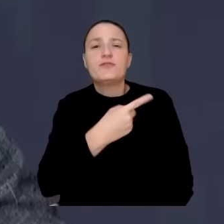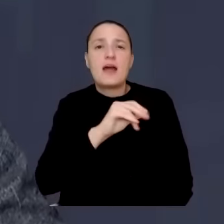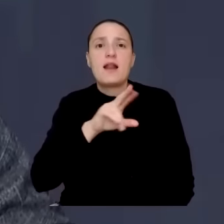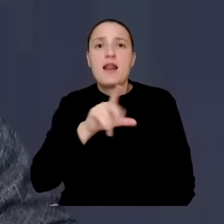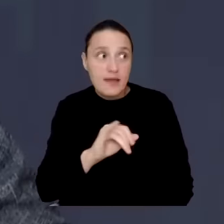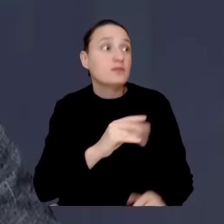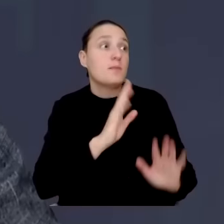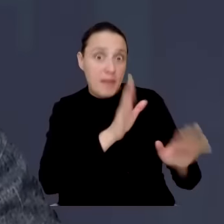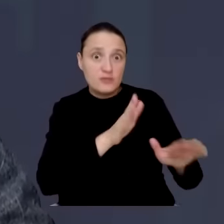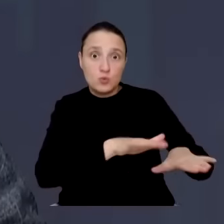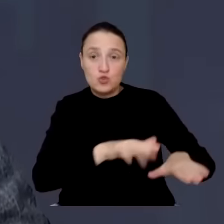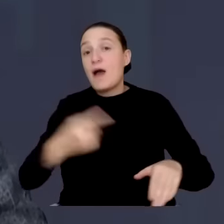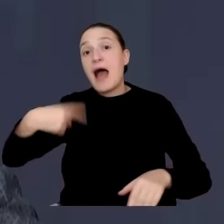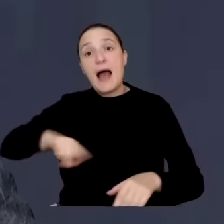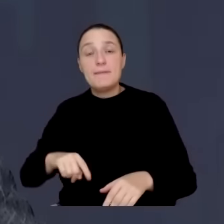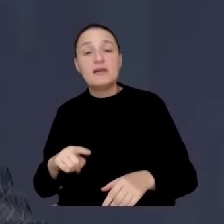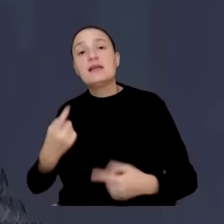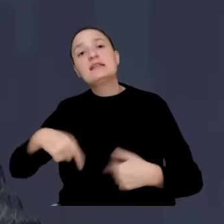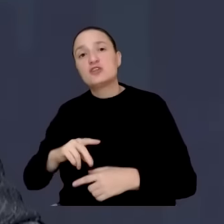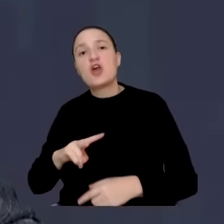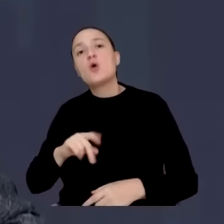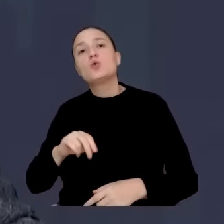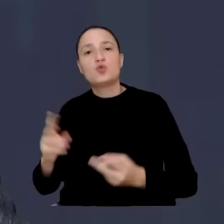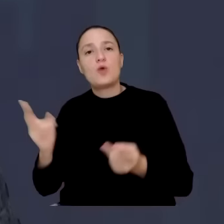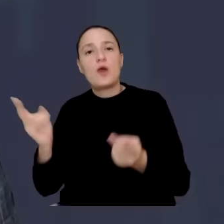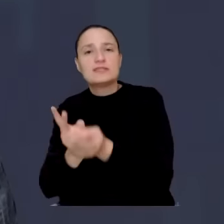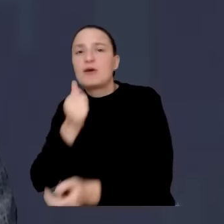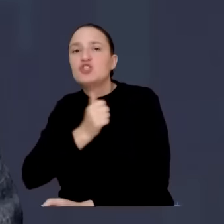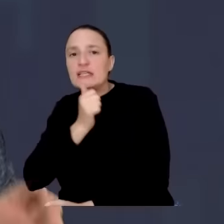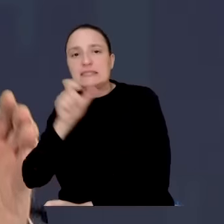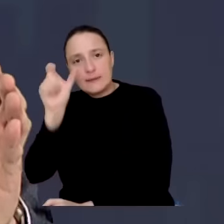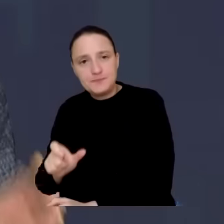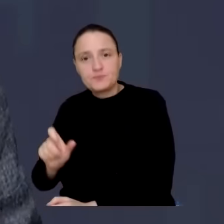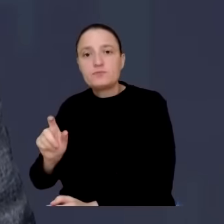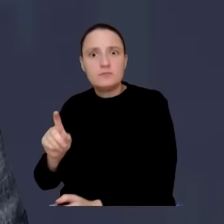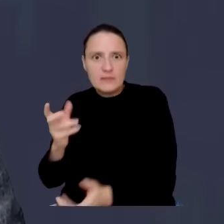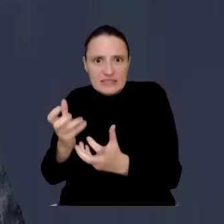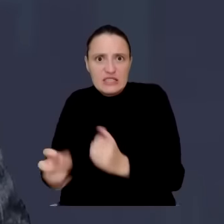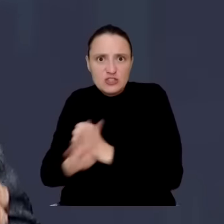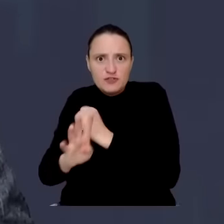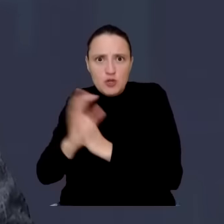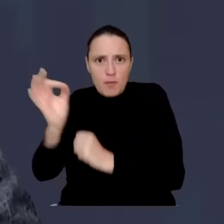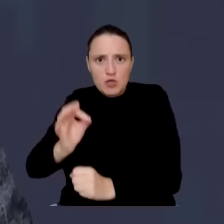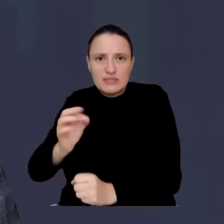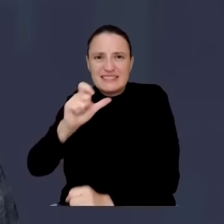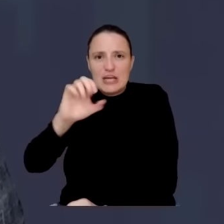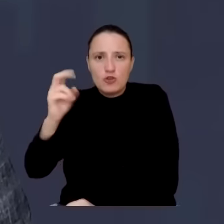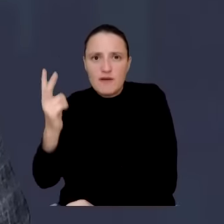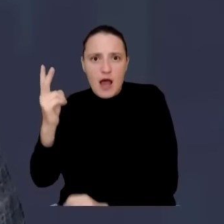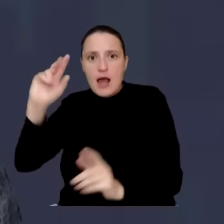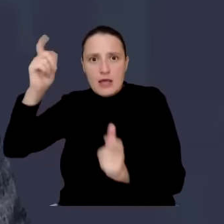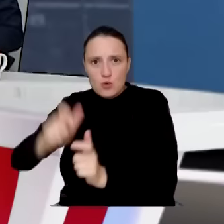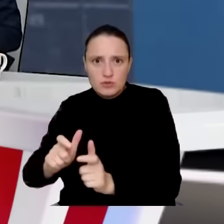kolei mamy naszą urszulę Zielińską Która z kolei chce 90 redukcji CO2 No to są ludzie niebezpieczni których trzeba jak najszybciej odsunąć od